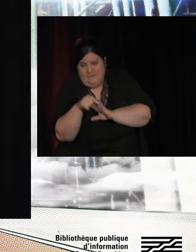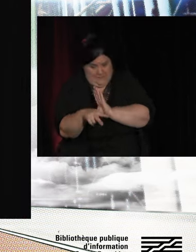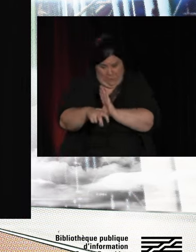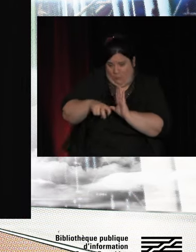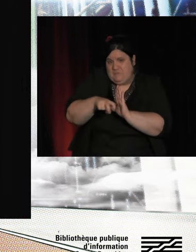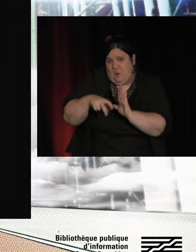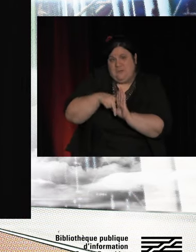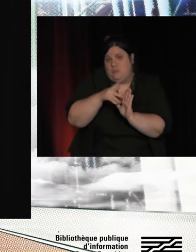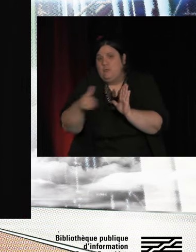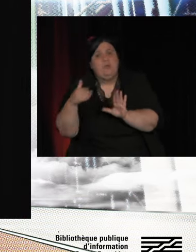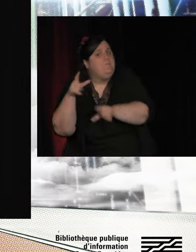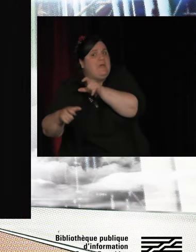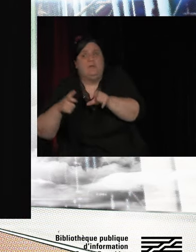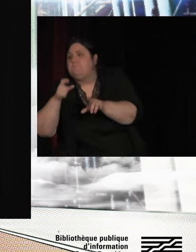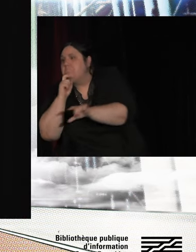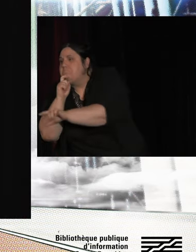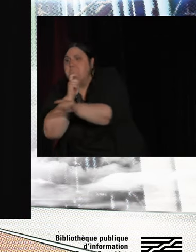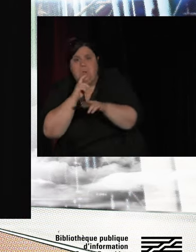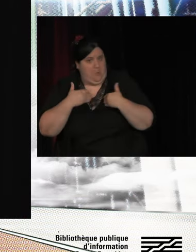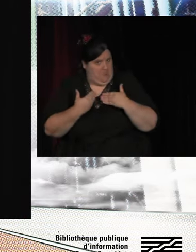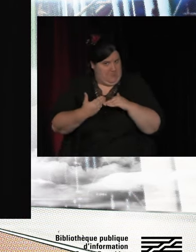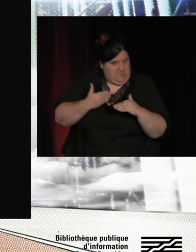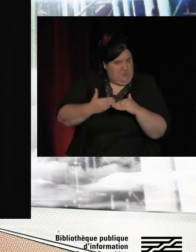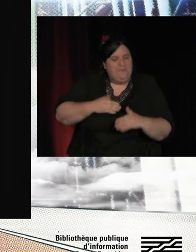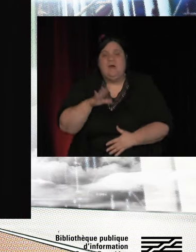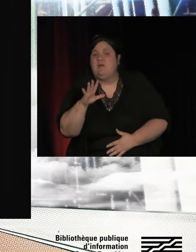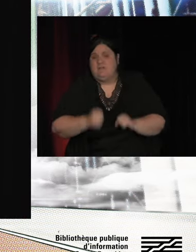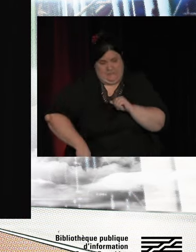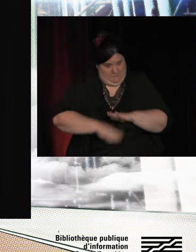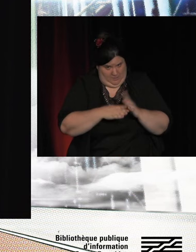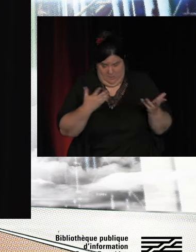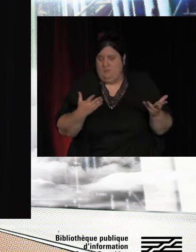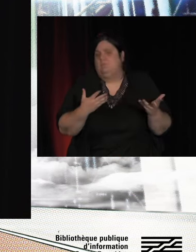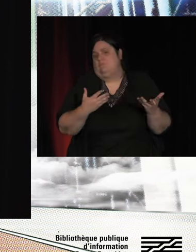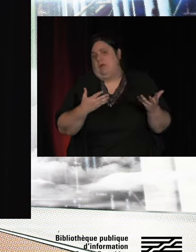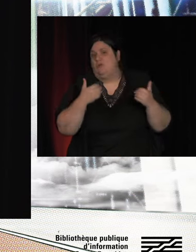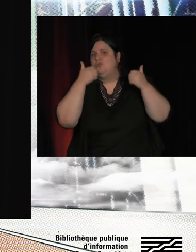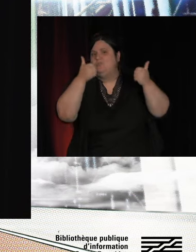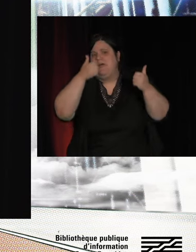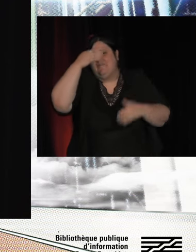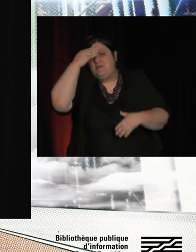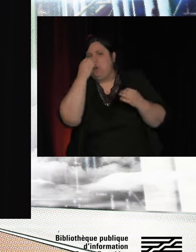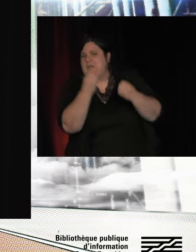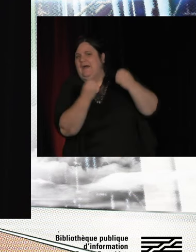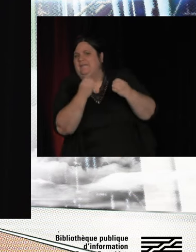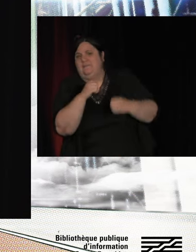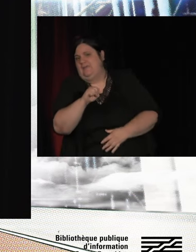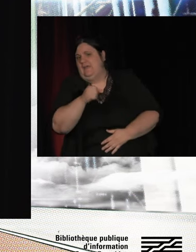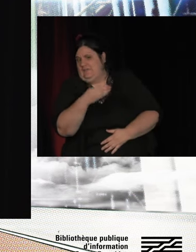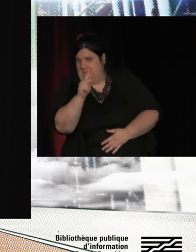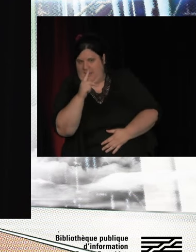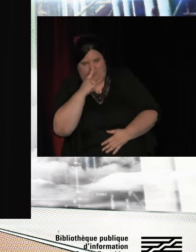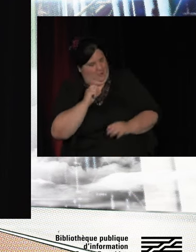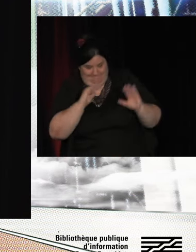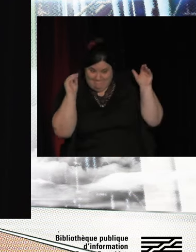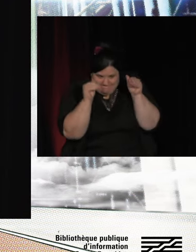départ, j'avais pas du tout de prétention autre que enregistrer mes temps de Super Mario Kart. Parce que oui, ça, je l'ai pas dit, mais donc c'est le jeu sur lequel je m'énerve